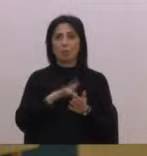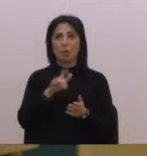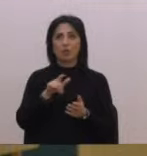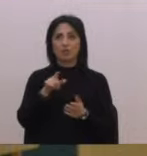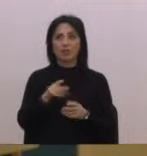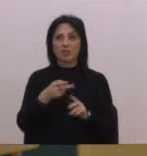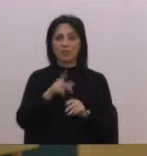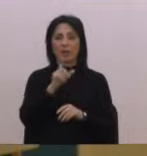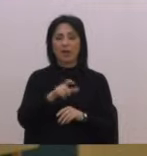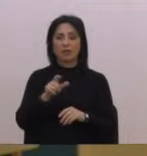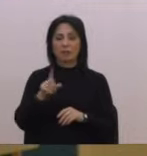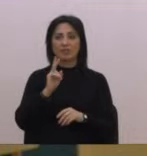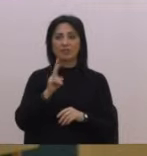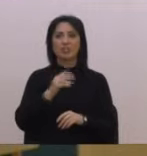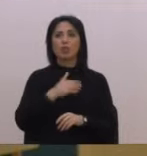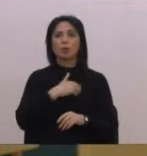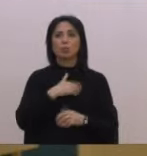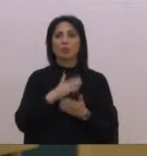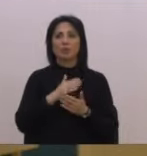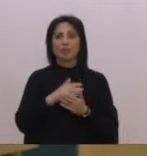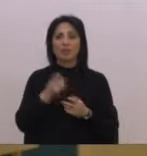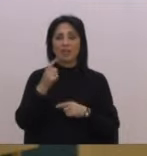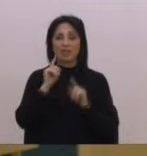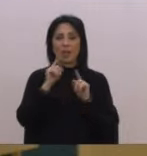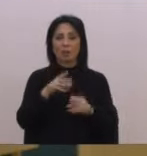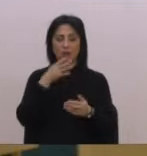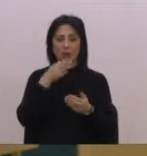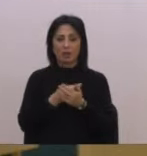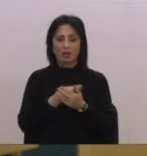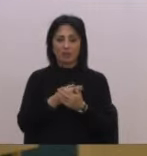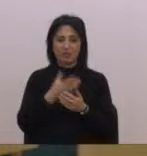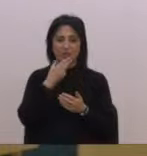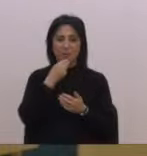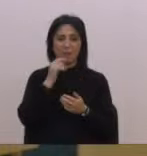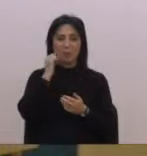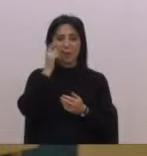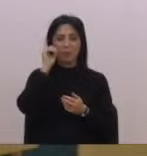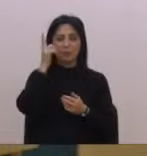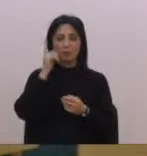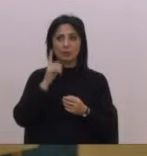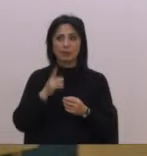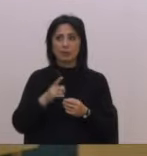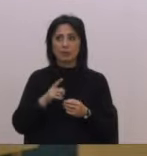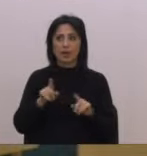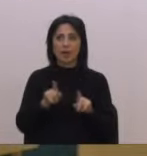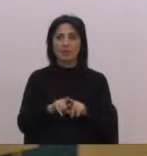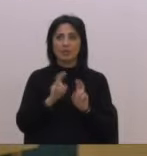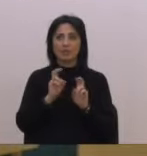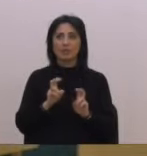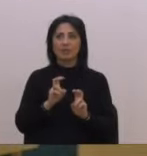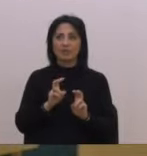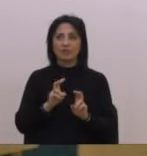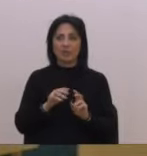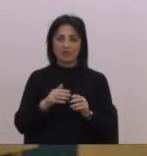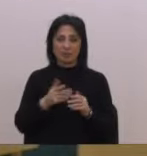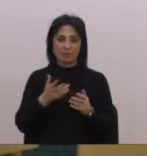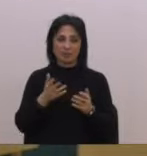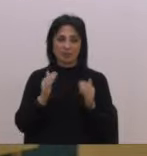მოსახლეობაზე და იმ ადამიანებზე ვისაც სურვილი აქვს რომ დაბრუნდეს თავის მამაპაპისეულ ასე ვთქვათ საკარბი